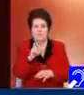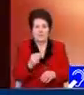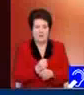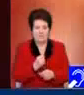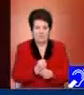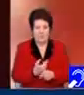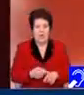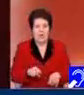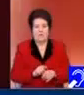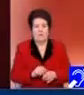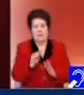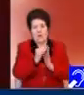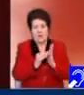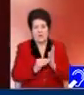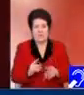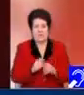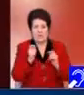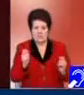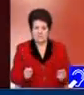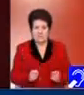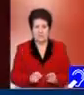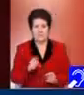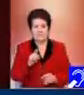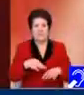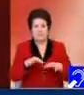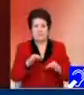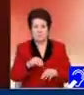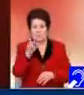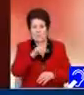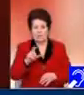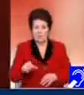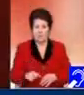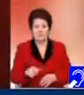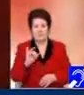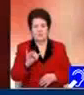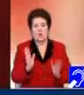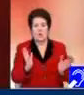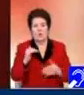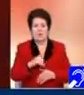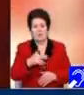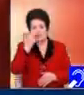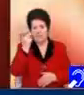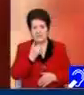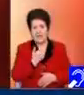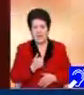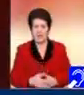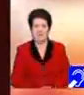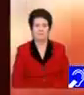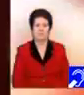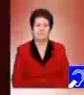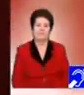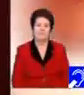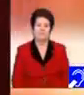că au demarat și o anchetă. Autobuzele erau folosite pentru transportul pasagerilor și coletelor spre Italia.